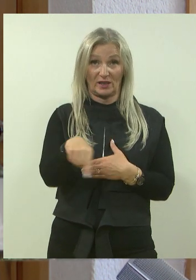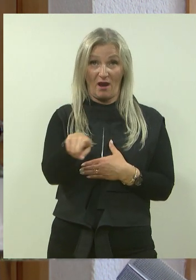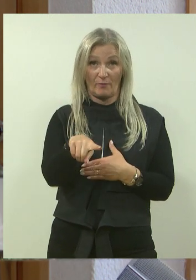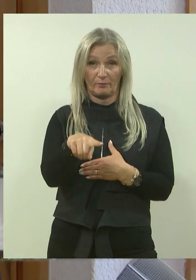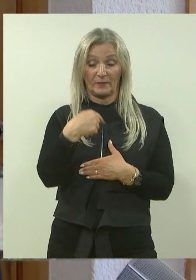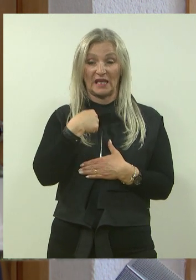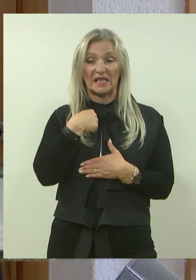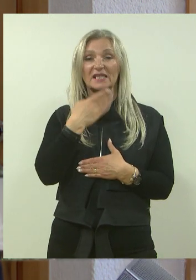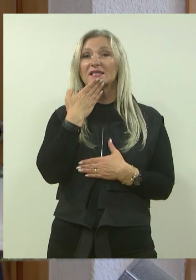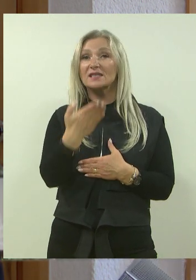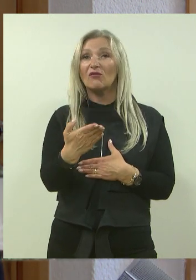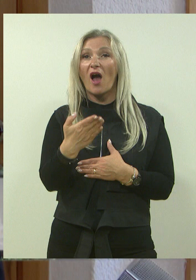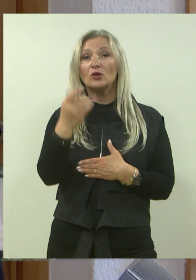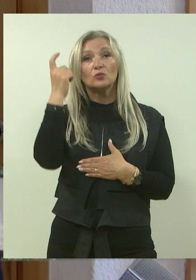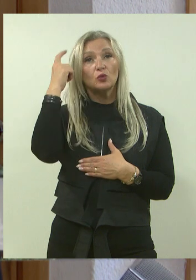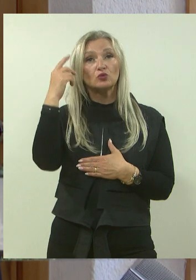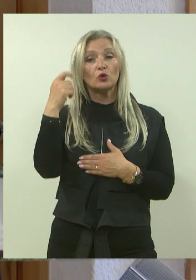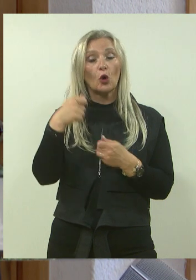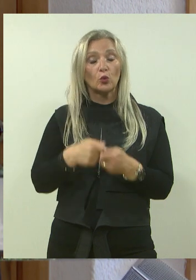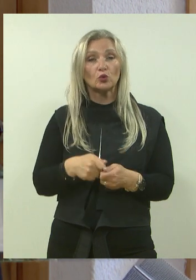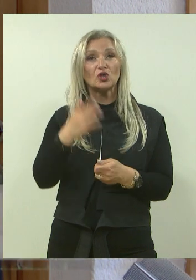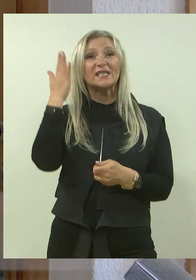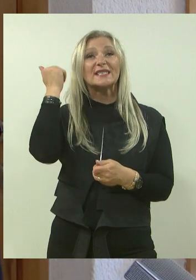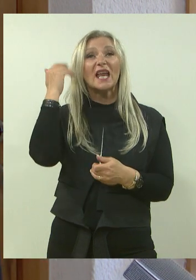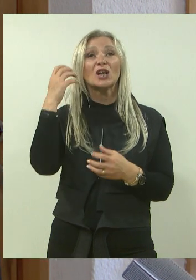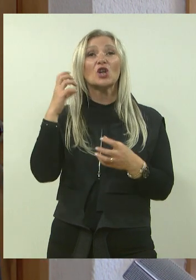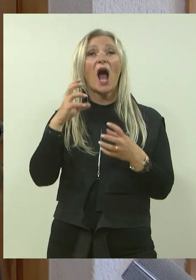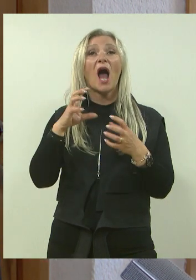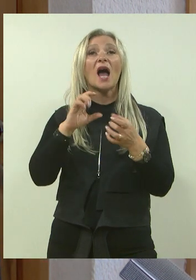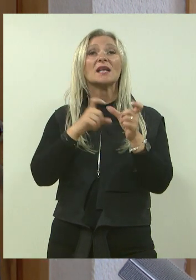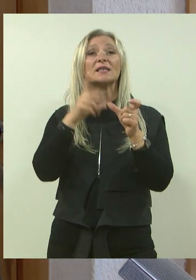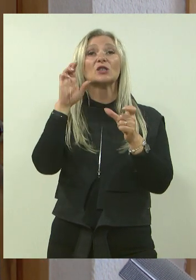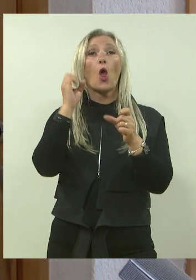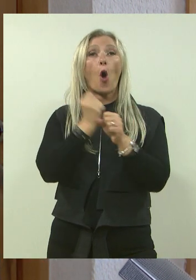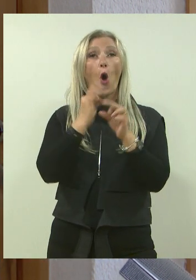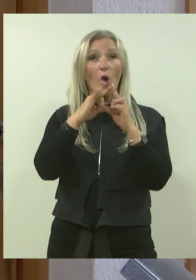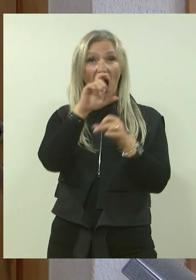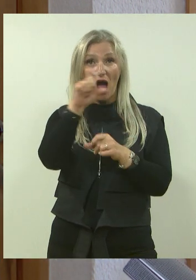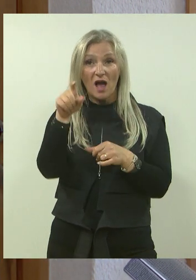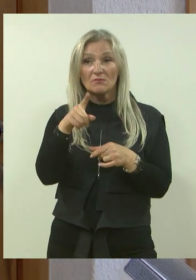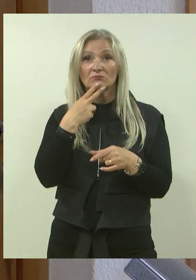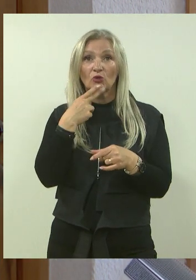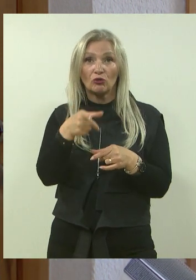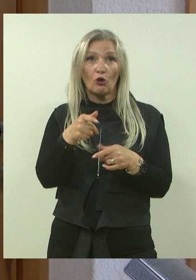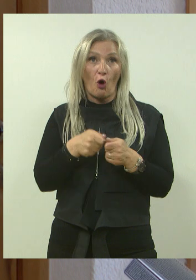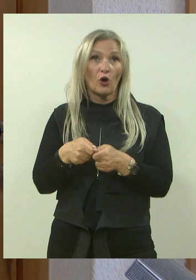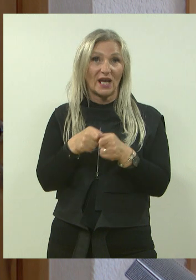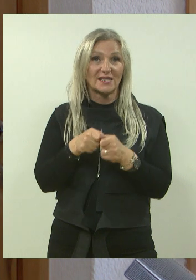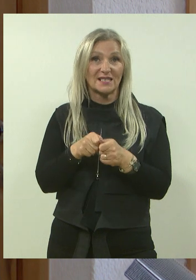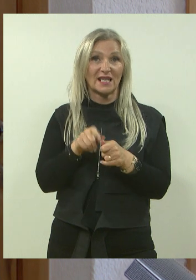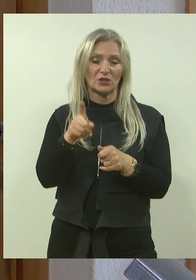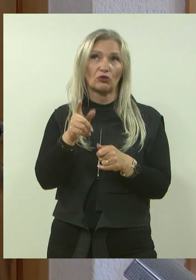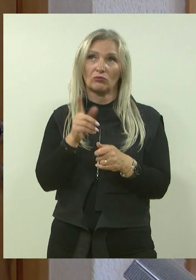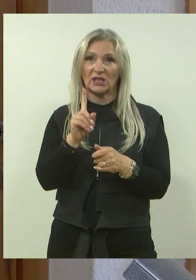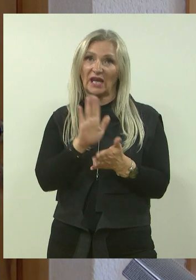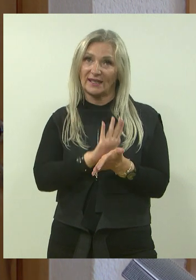prije svega zahvaljujem kulturnoj udruzi Sjevačka sloga Prelog koja je već dugi niz godina to sve skupa organizira. Organizacija je zahtjevna,